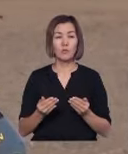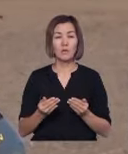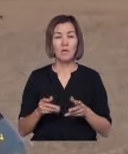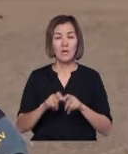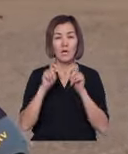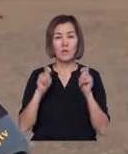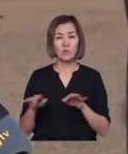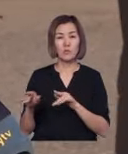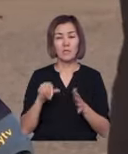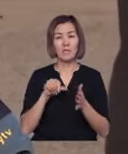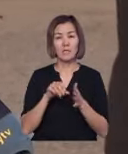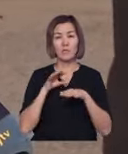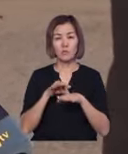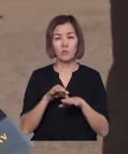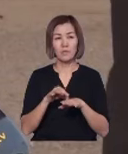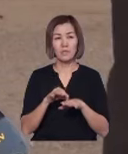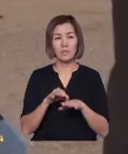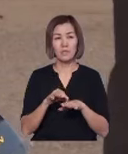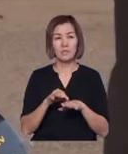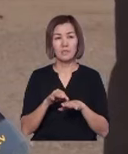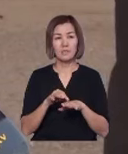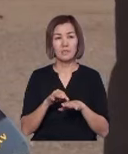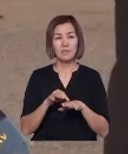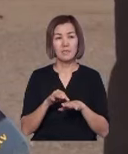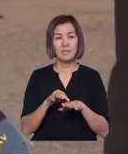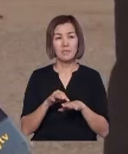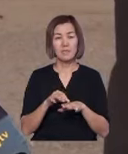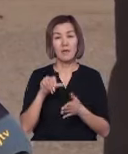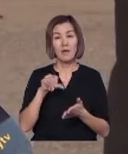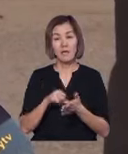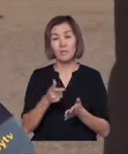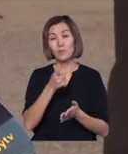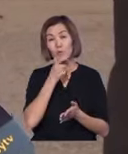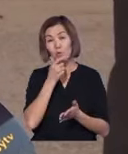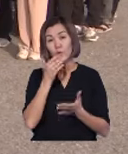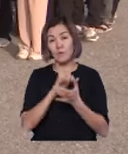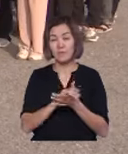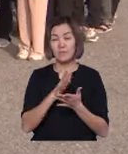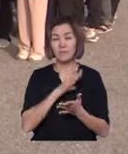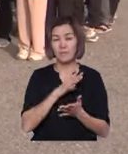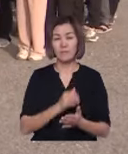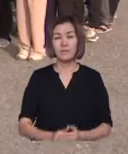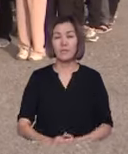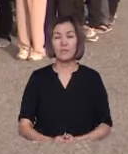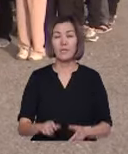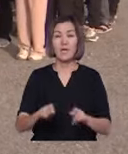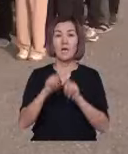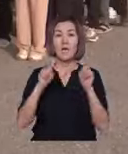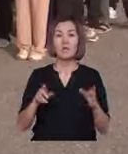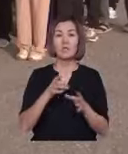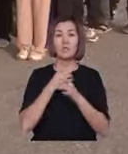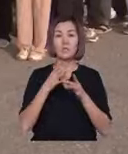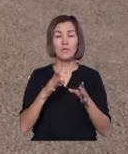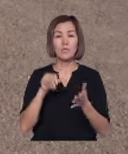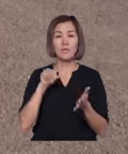ашылу салтанаты болып жатыр. Сол ашылу салтанатына келіп, қатысып көріп жатырмыз. Лагердің ашылу салтанатына келген